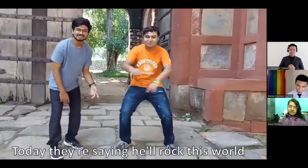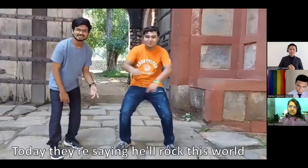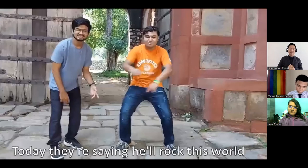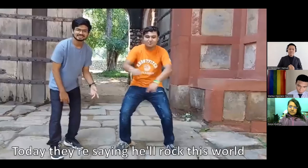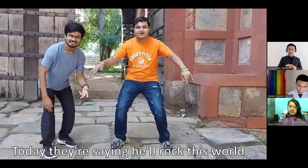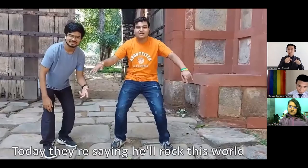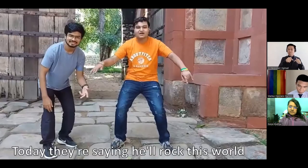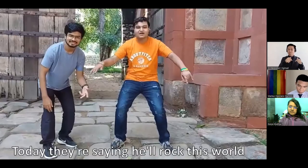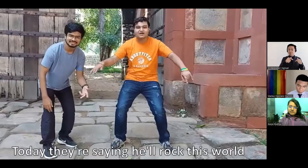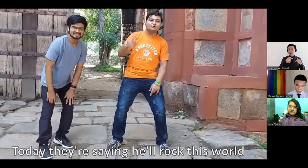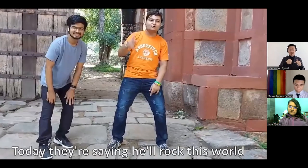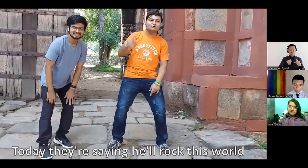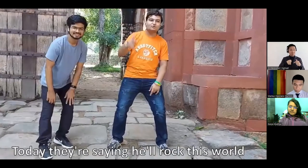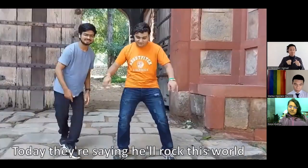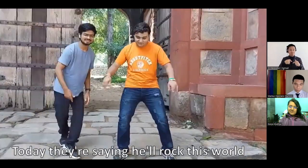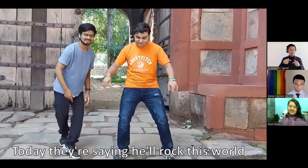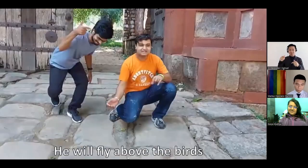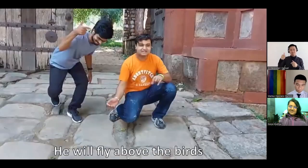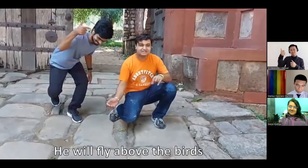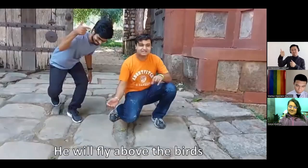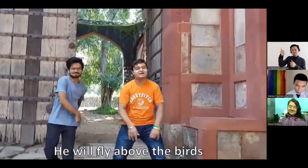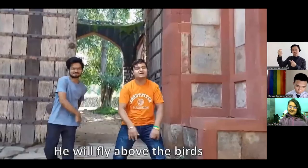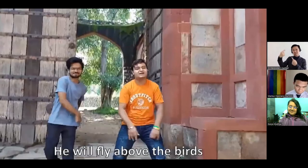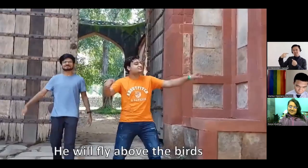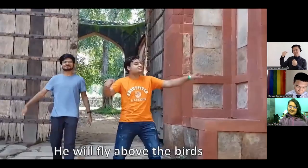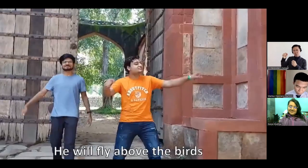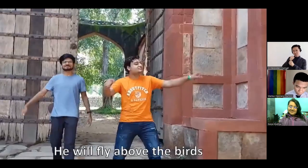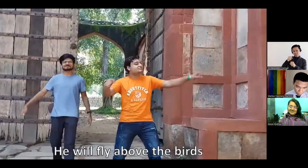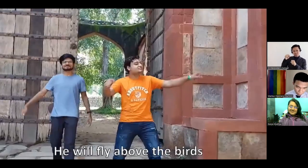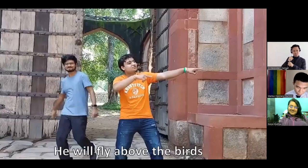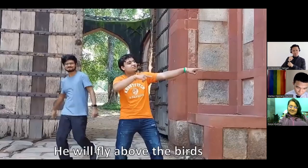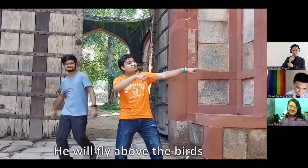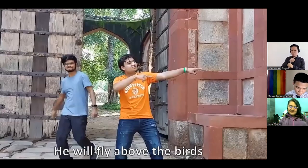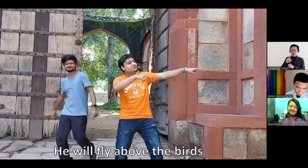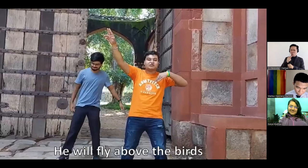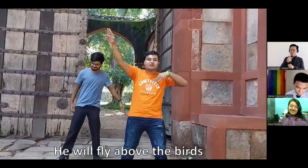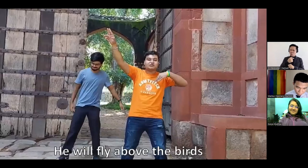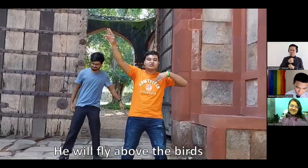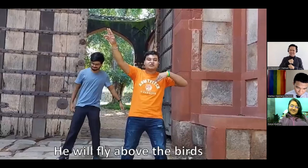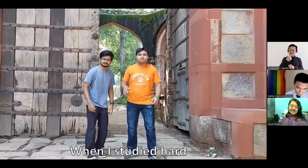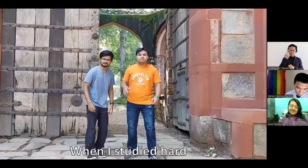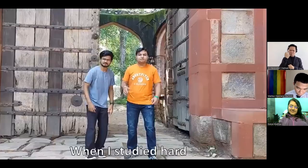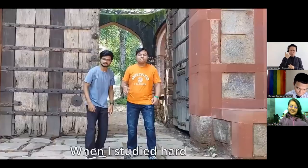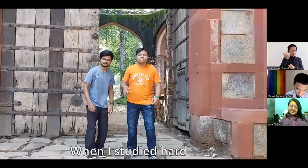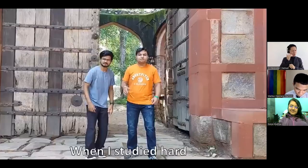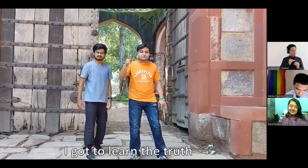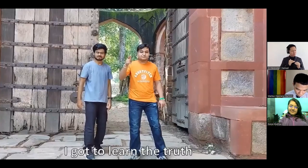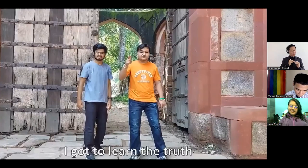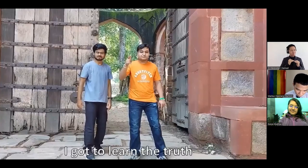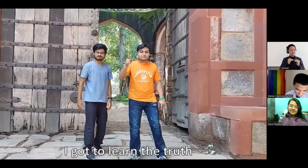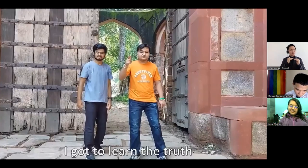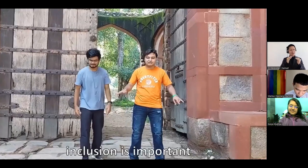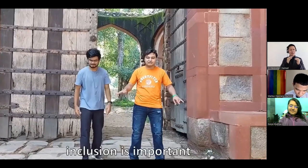वही लोग बोल रहे हैं ये पत्थर को भी चीर जाएंगे चिड़ियों से भी ऊंचा उड़ जाएंगे जब करी थी पढ़ाई उनको बात समझ में